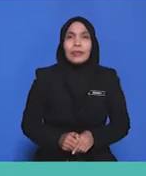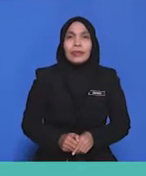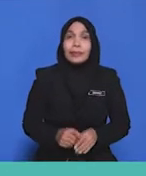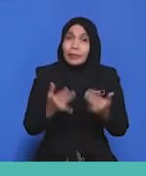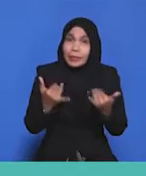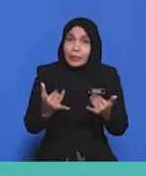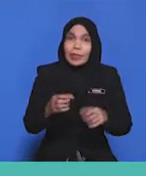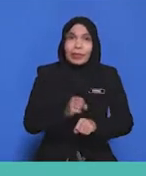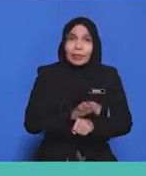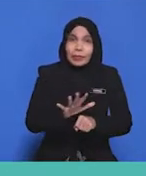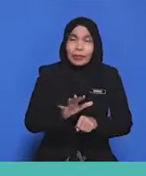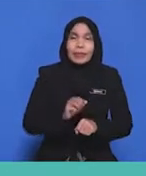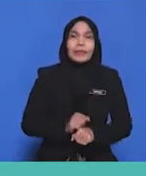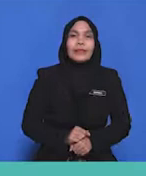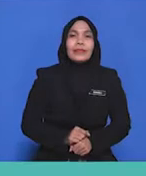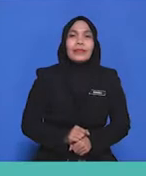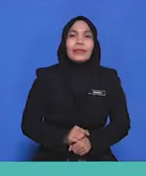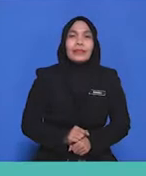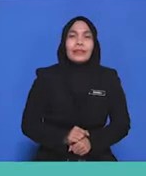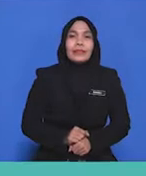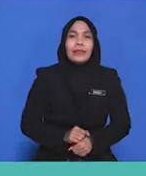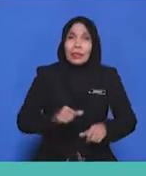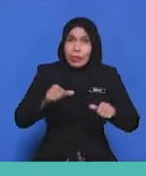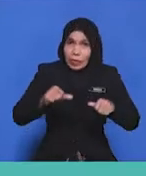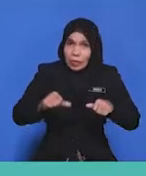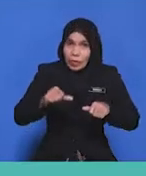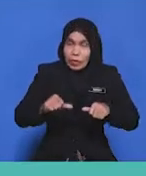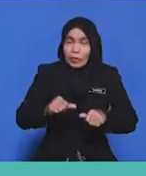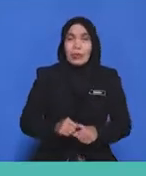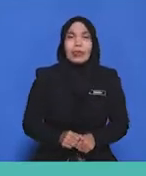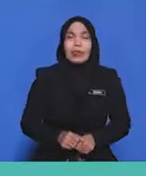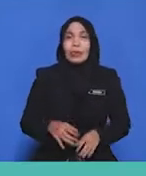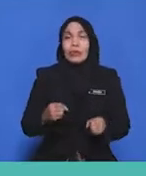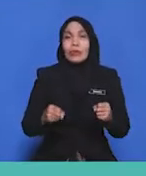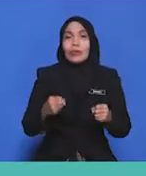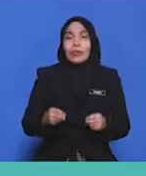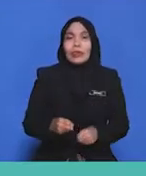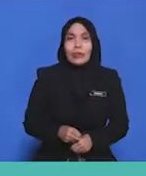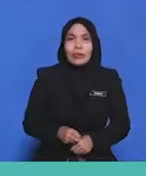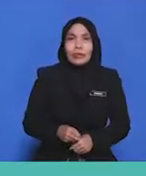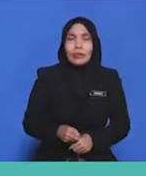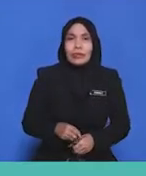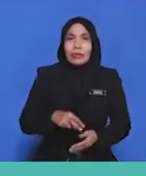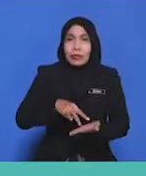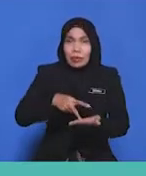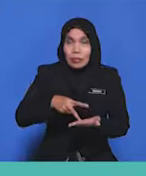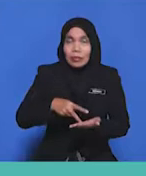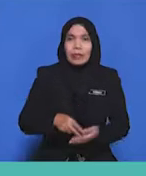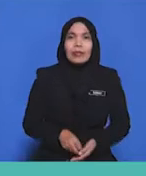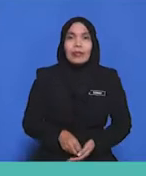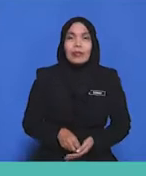COVID-19 yang melanda dunia, aktiviti sukan yang berbentuk kontak seperti bola sepak,